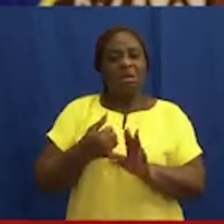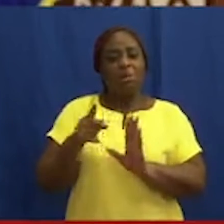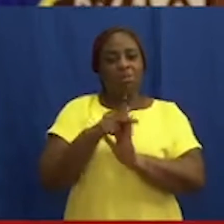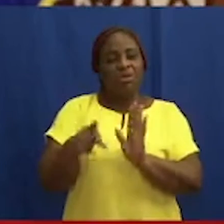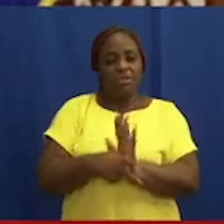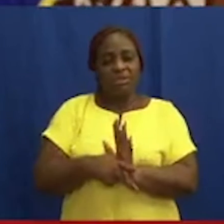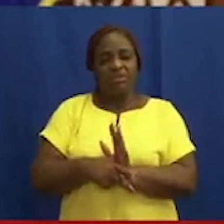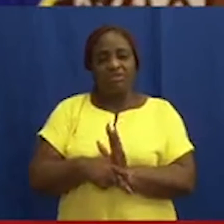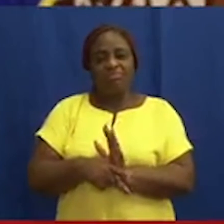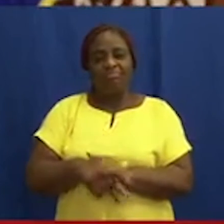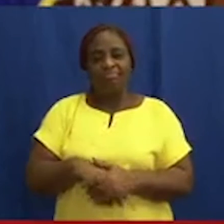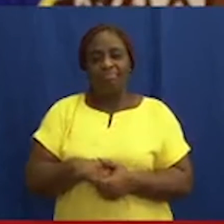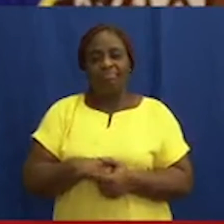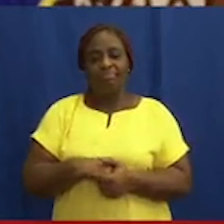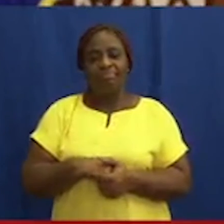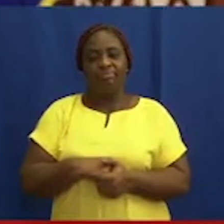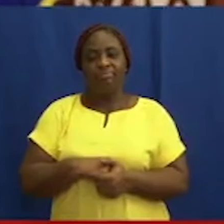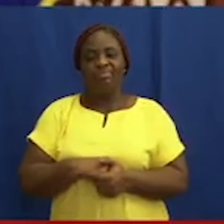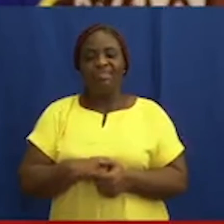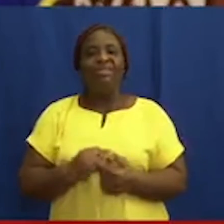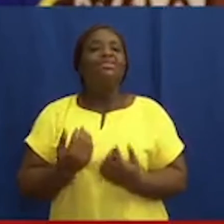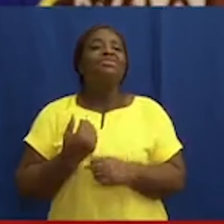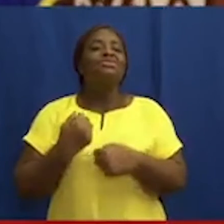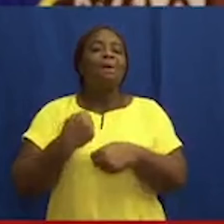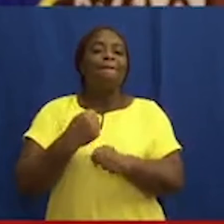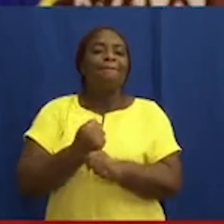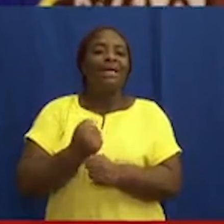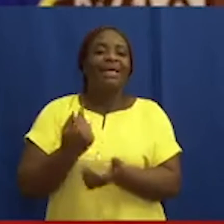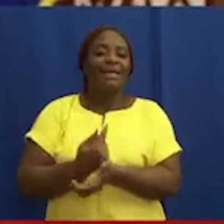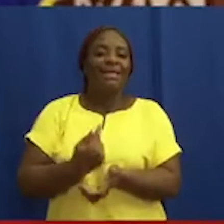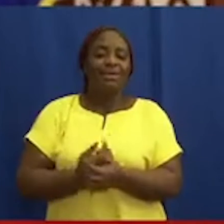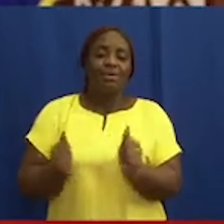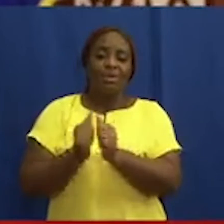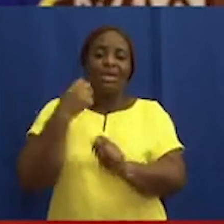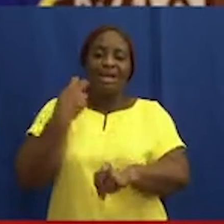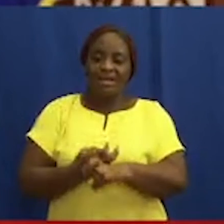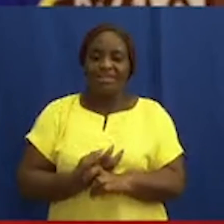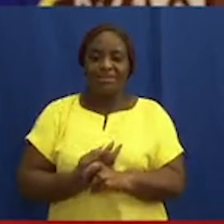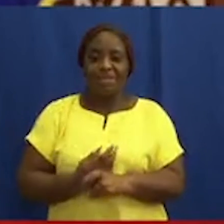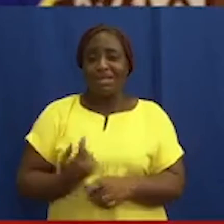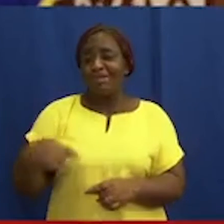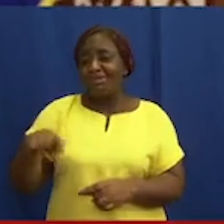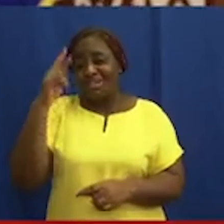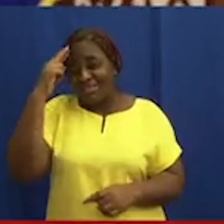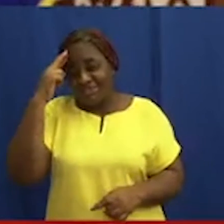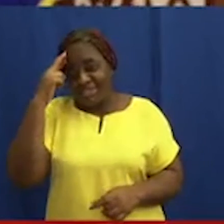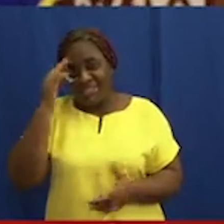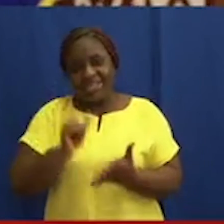kuma masu rubuta jarabawan BEC da WASI don su kuma kudaden da suke biya duka